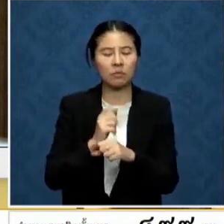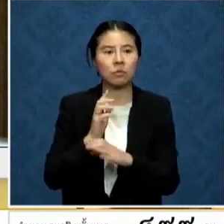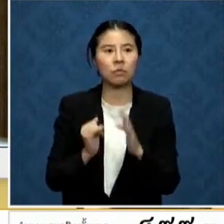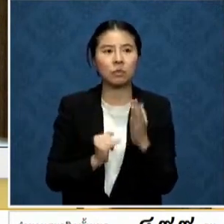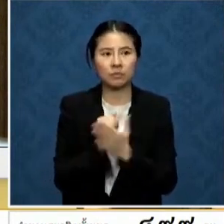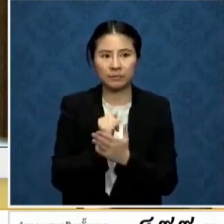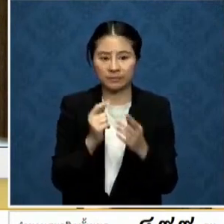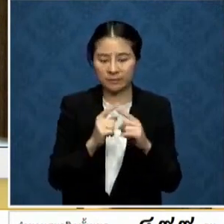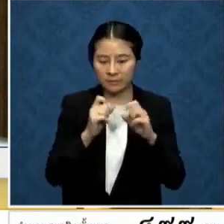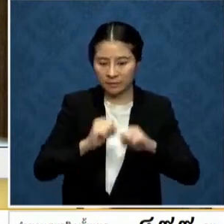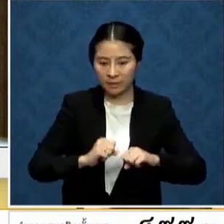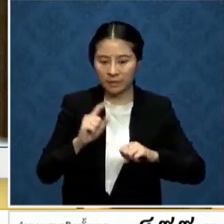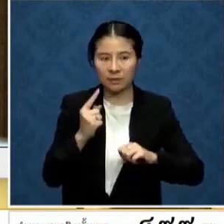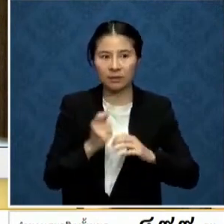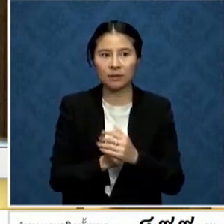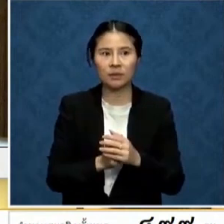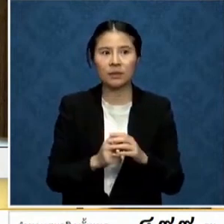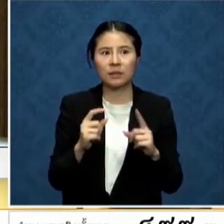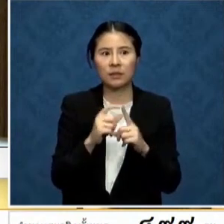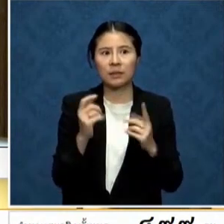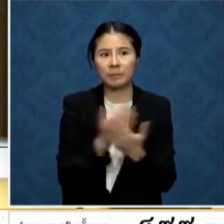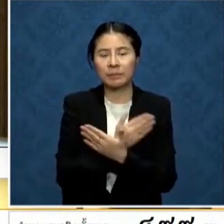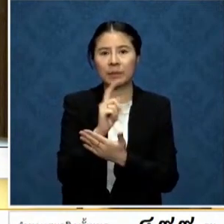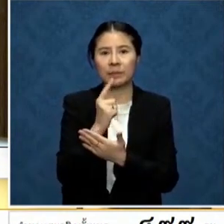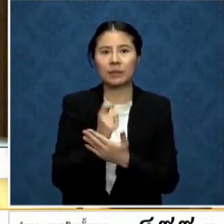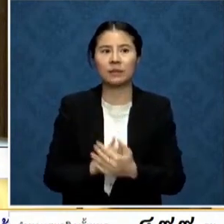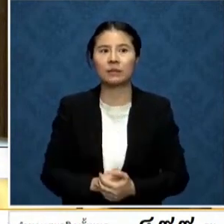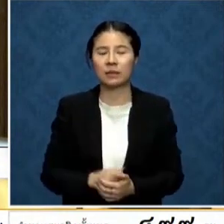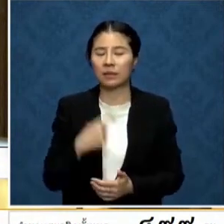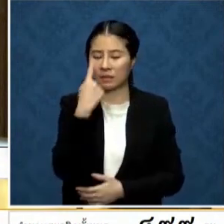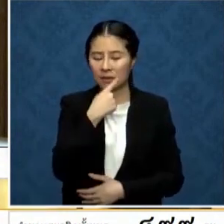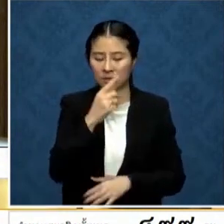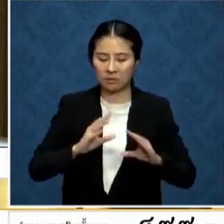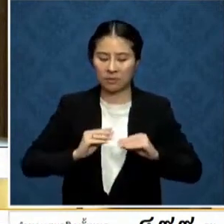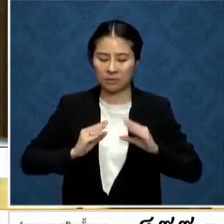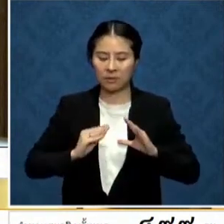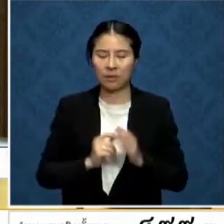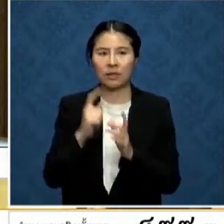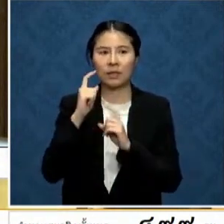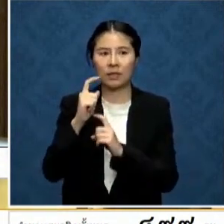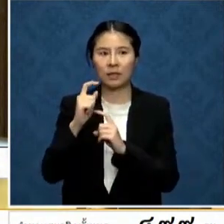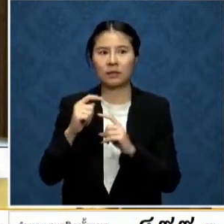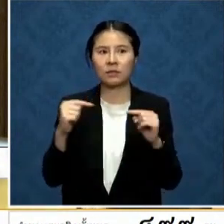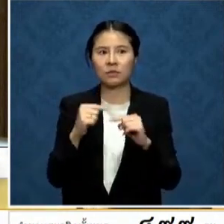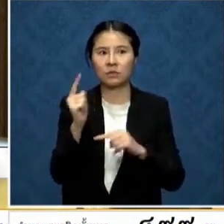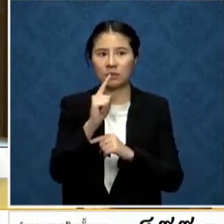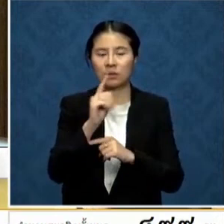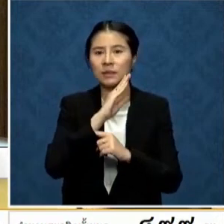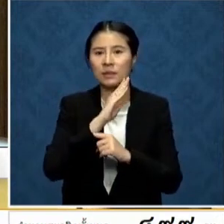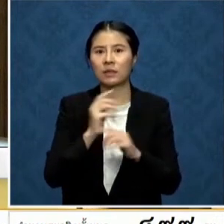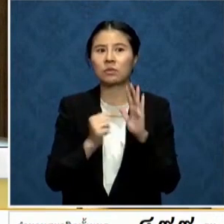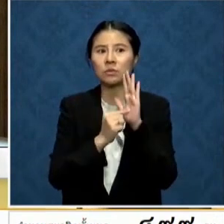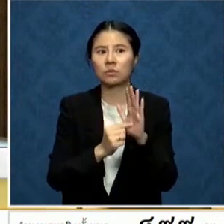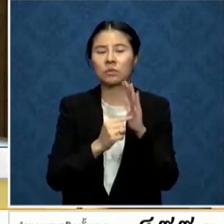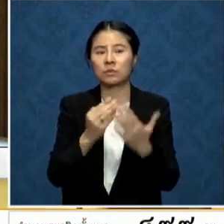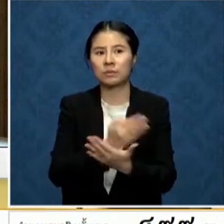คะแนนใหม่นี่คือท่านสามารถเปลี่ยนโหวตได้นะครับจากรอบเดิมที่เห็นด้วยกับรอบเดิมที่ไม่เห็นด้วยถามว่าอันนี้อันตรายยังไงอันตรายครับเพราะเกิดสมมุติมีการ